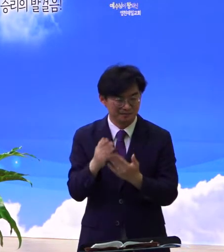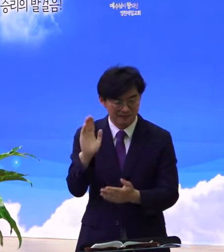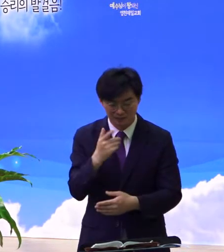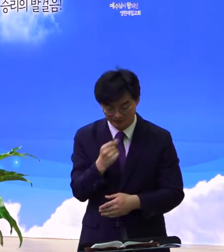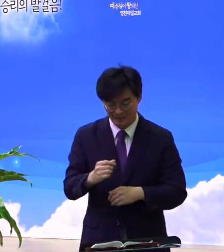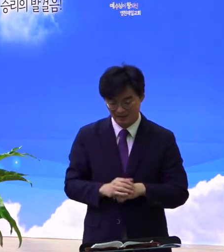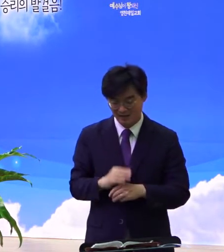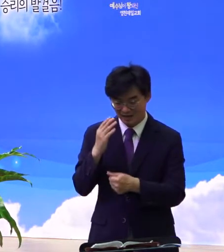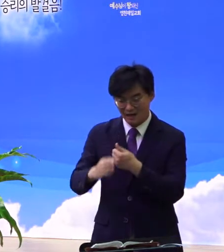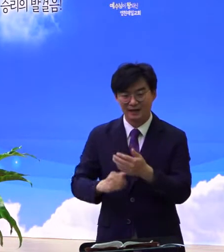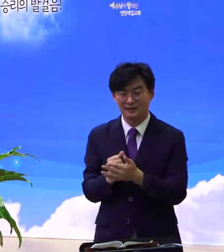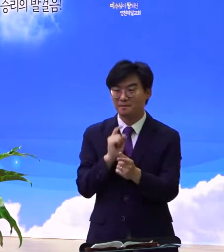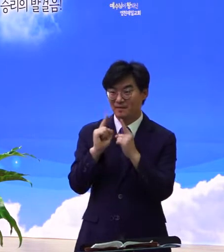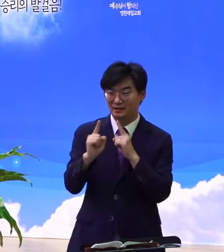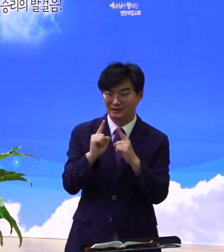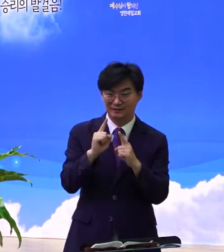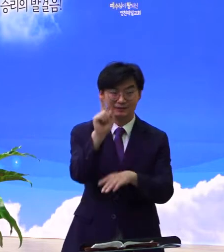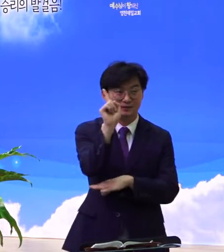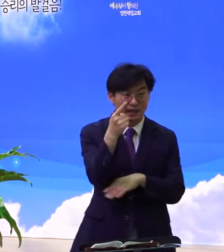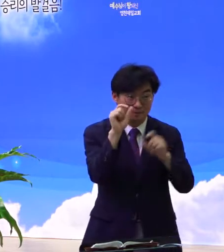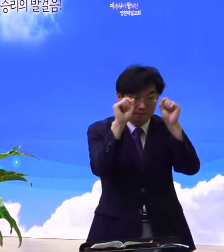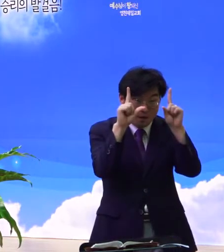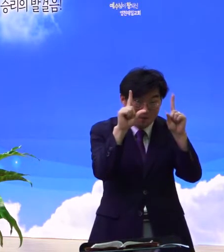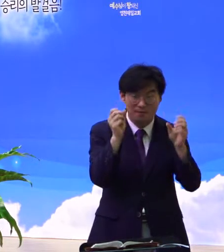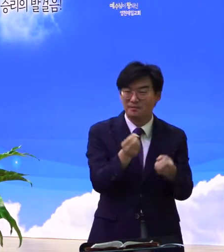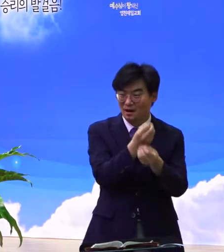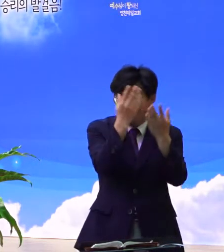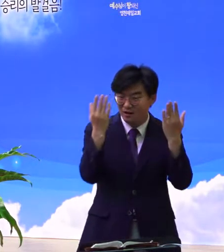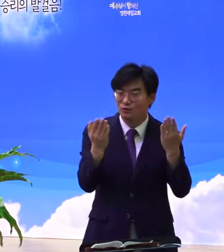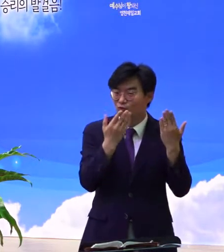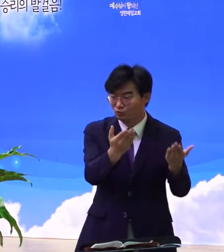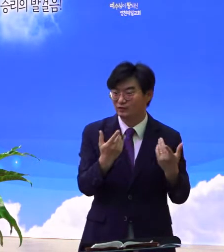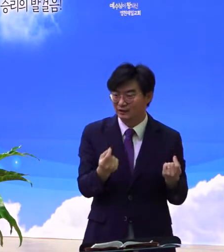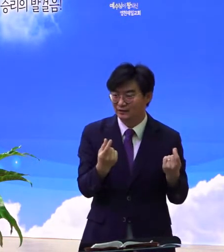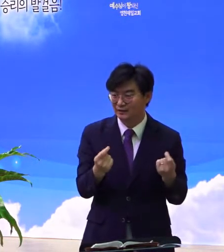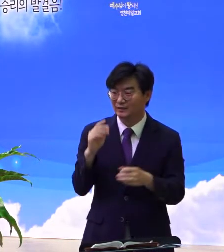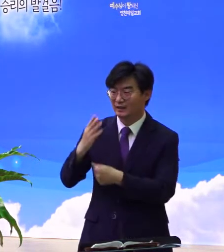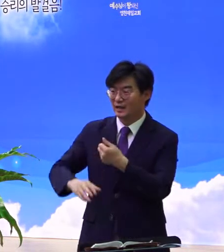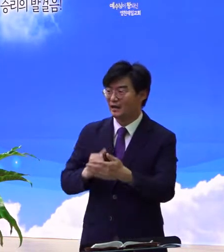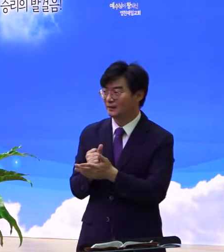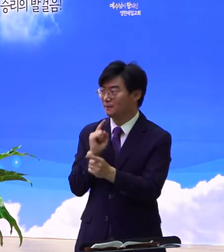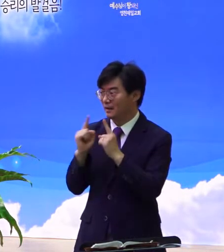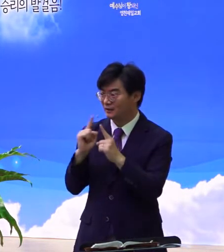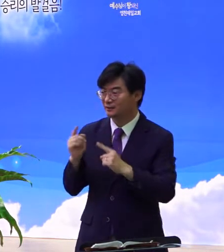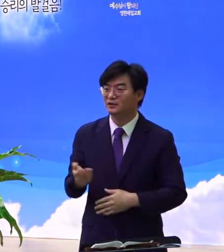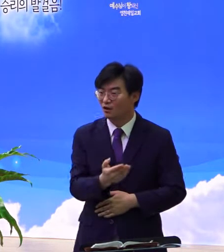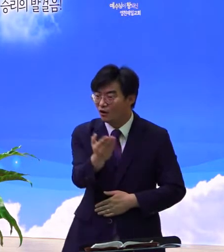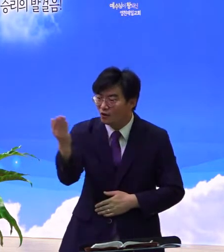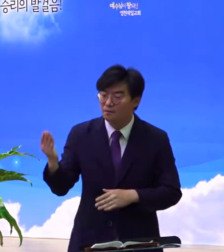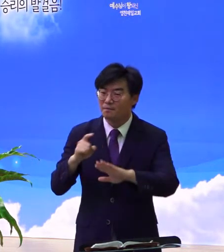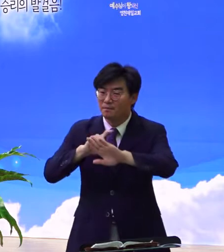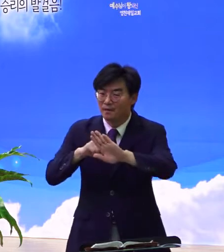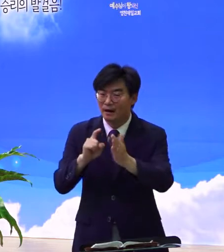말씀이 다윗의 눈을 뜨게 한 것처럼 하나님의 말씀이 저와 여러분의 눈도 뜨게 합니다.